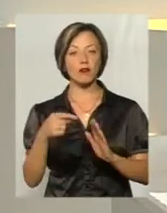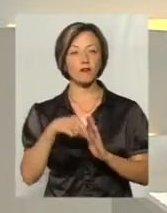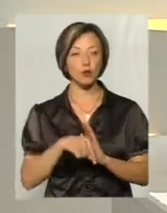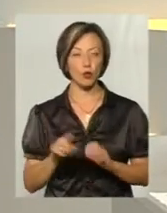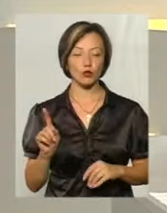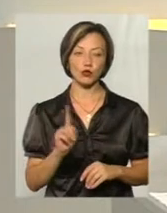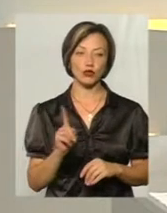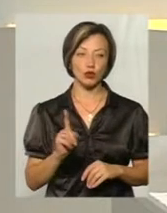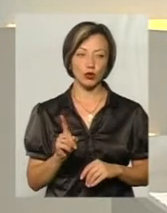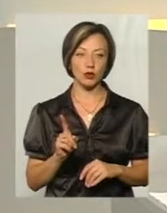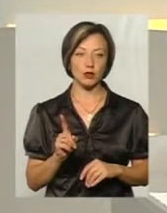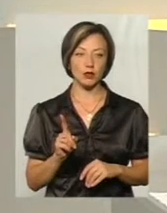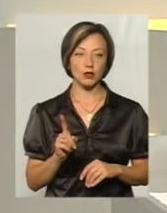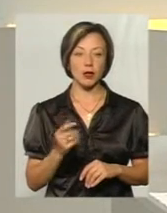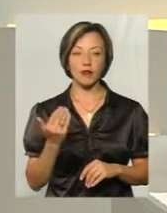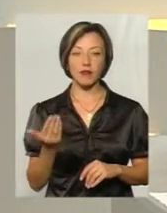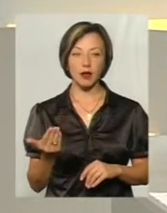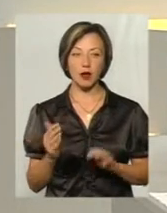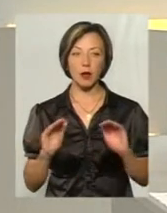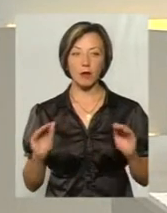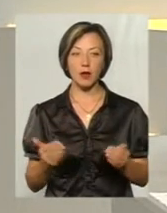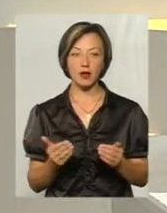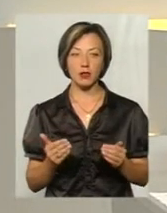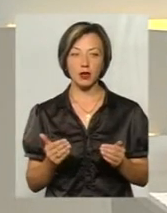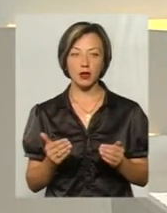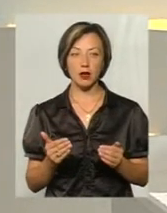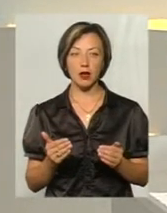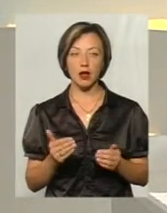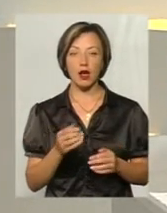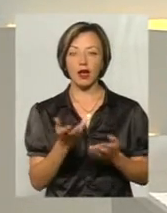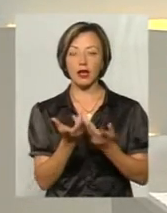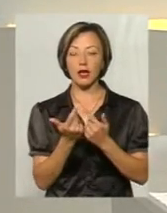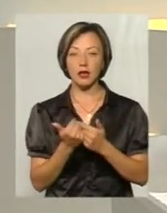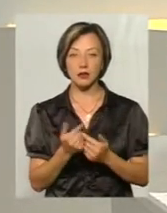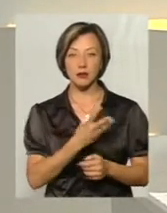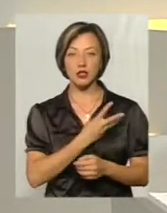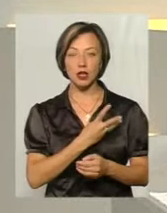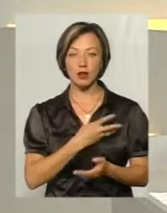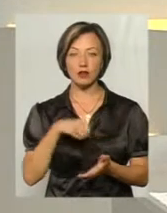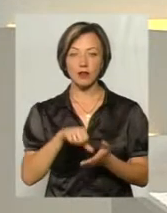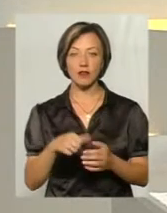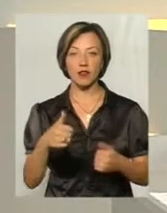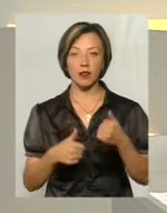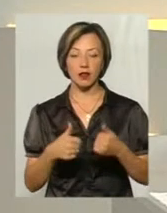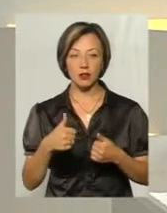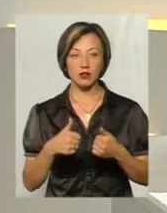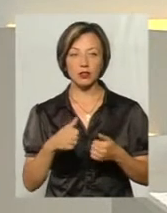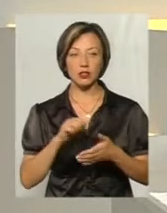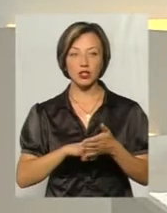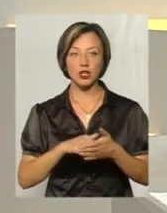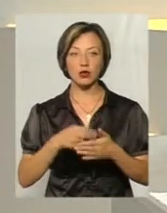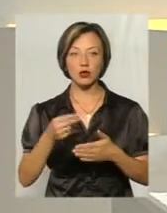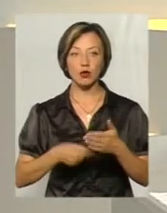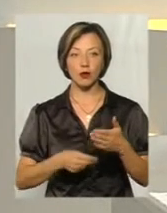що ви обмежуєте коло бажаючих взяти участь в тендерах через довідку про